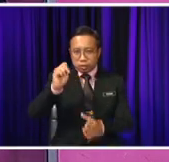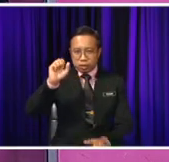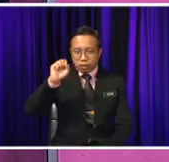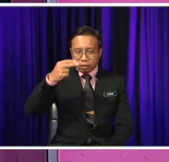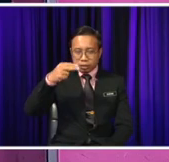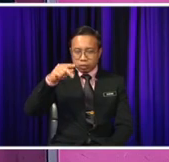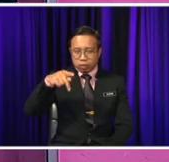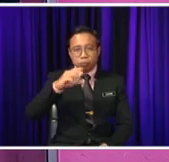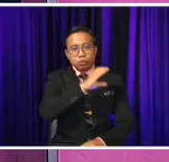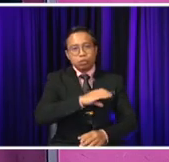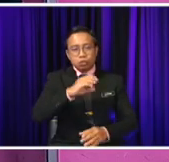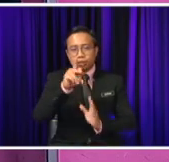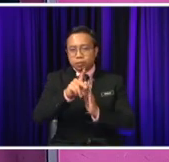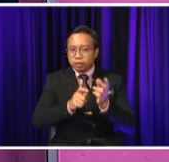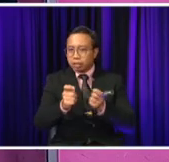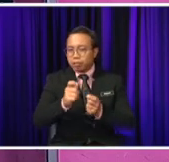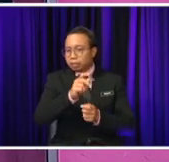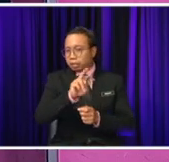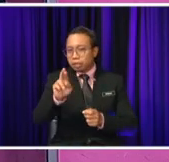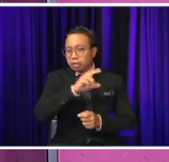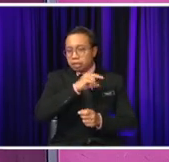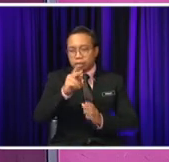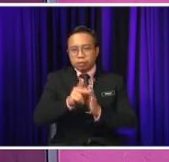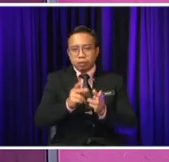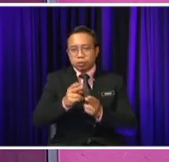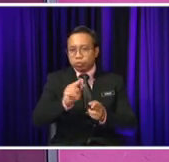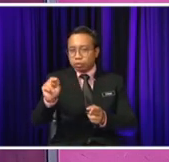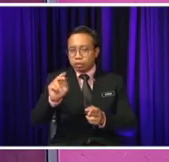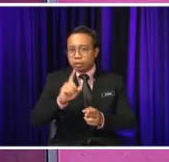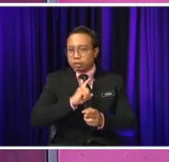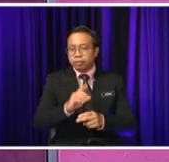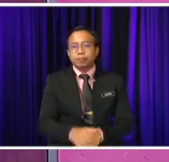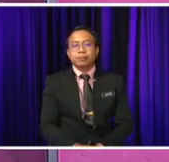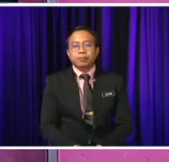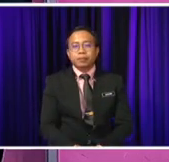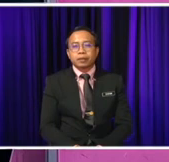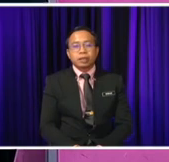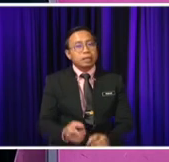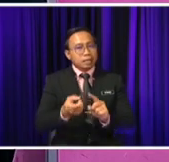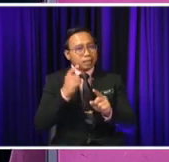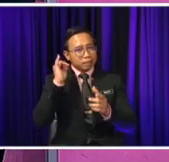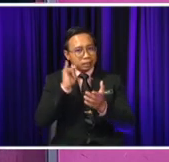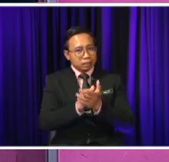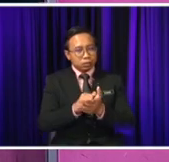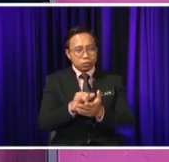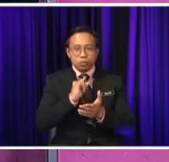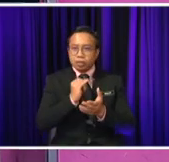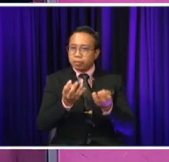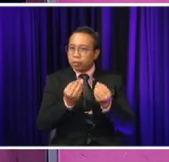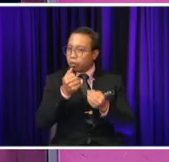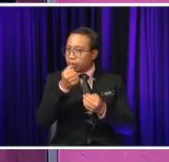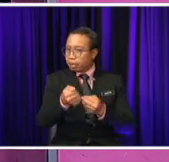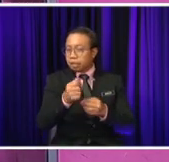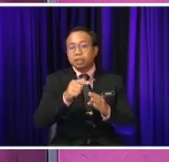takbiran dan pengurusan Islam dan juga akhir sekali kita belajar tentang ciri-ciri peta bisa Jadi dari situ saya nak anda